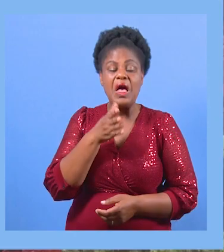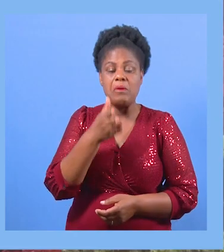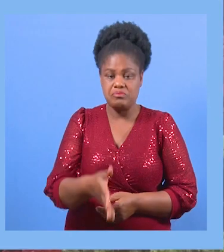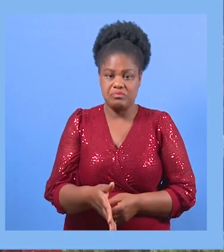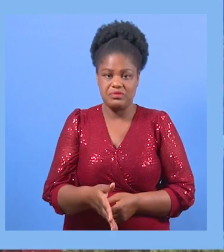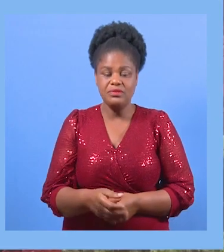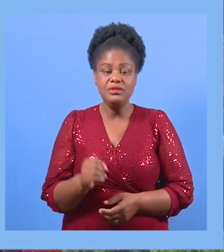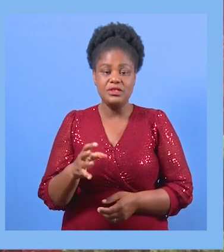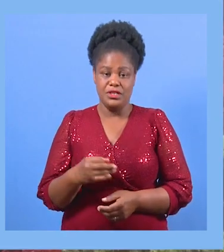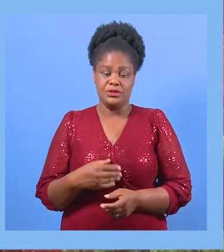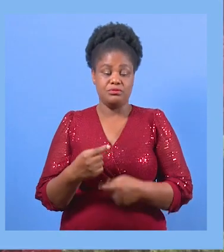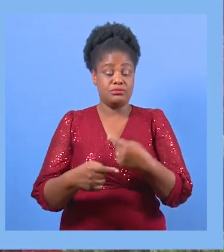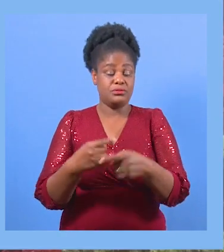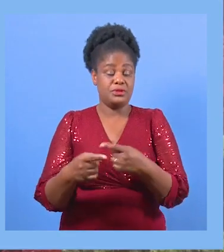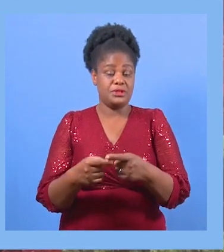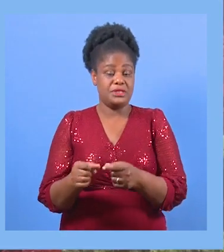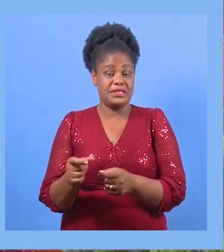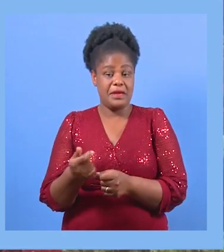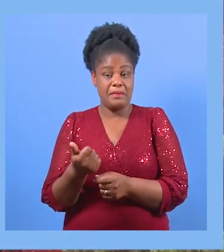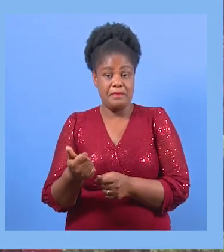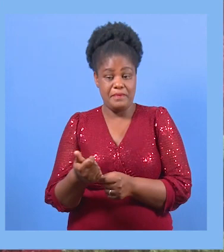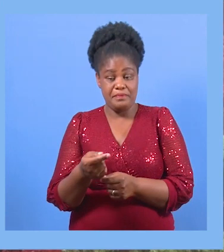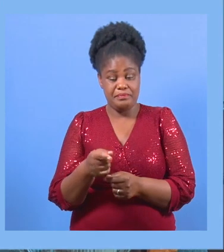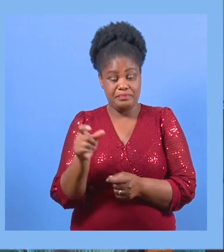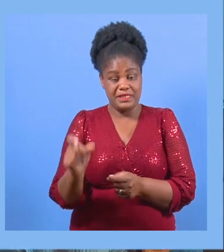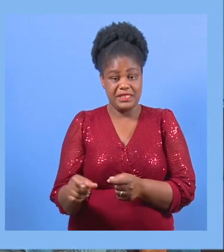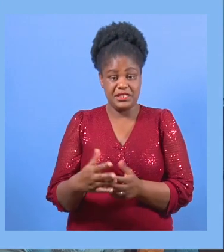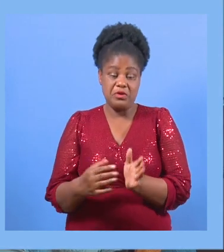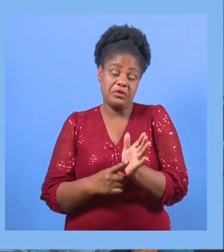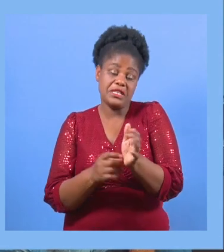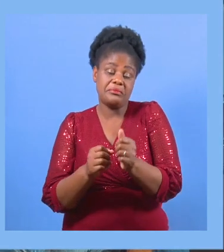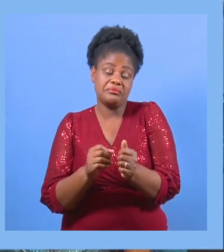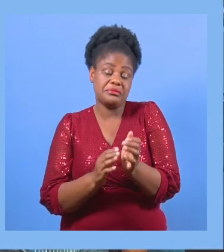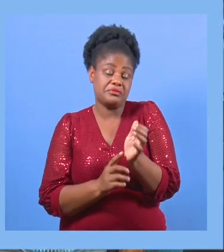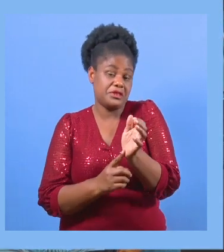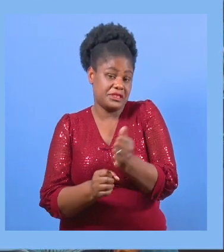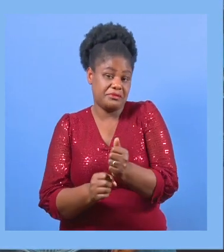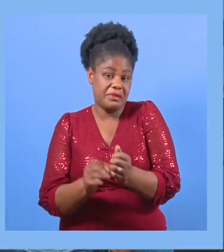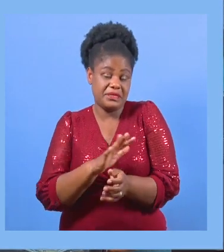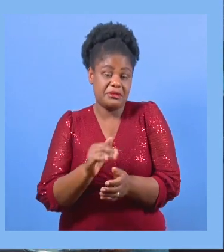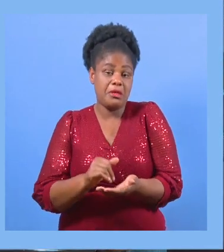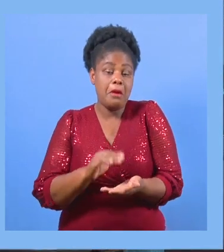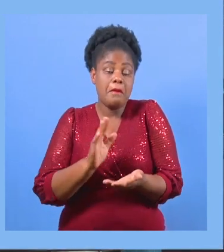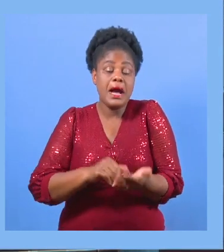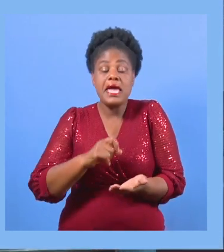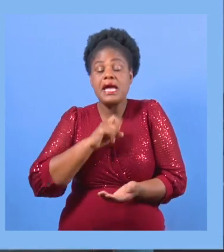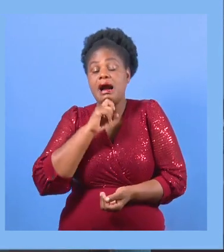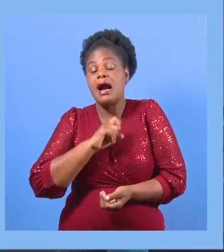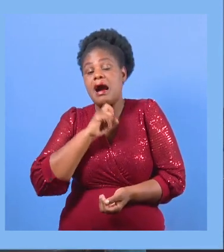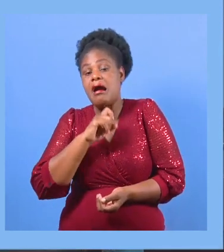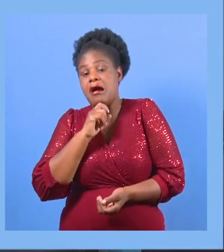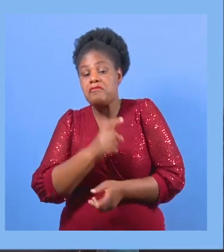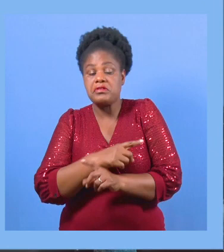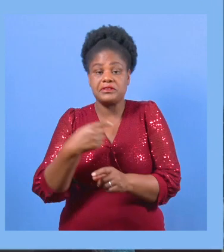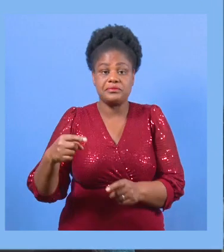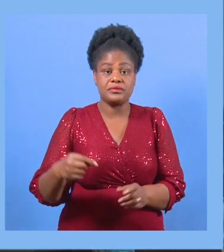Delight, hanzi naruzvidzo pamwe unotengerawo munhu motokari, izvozvo zvaakutobata nemhurika izvi. Saka kana